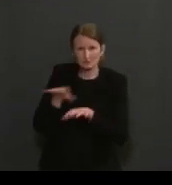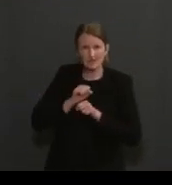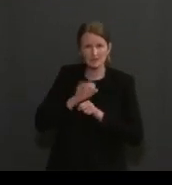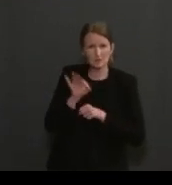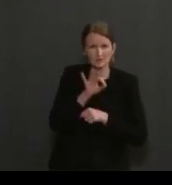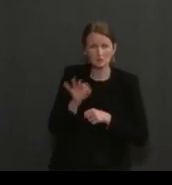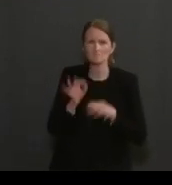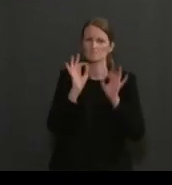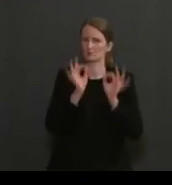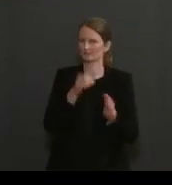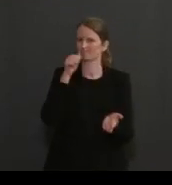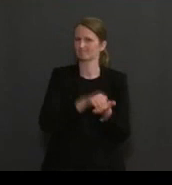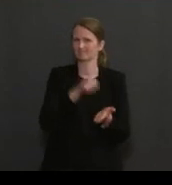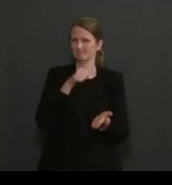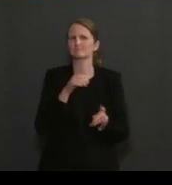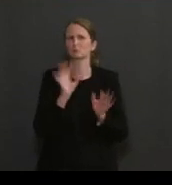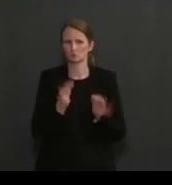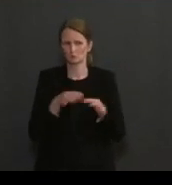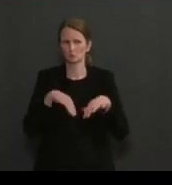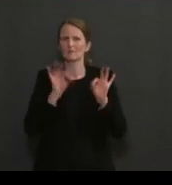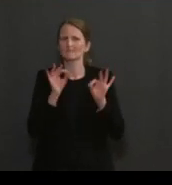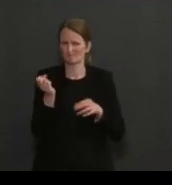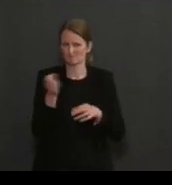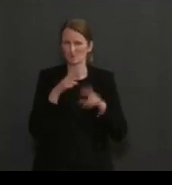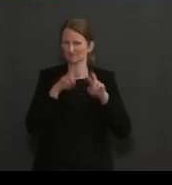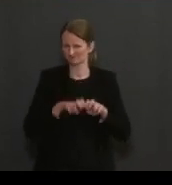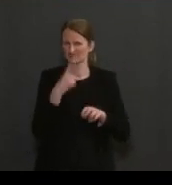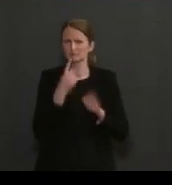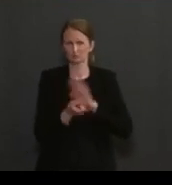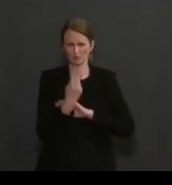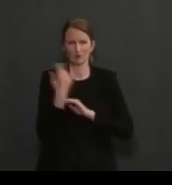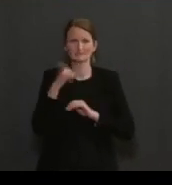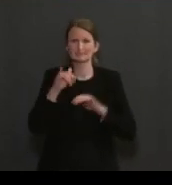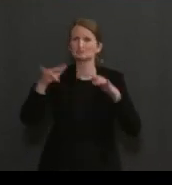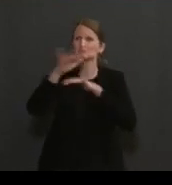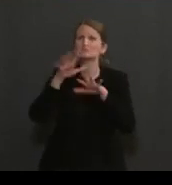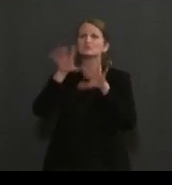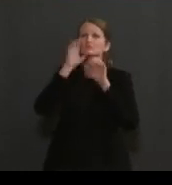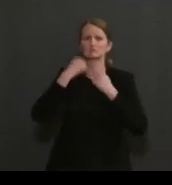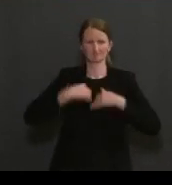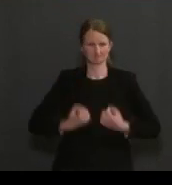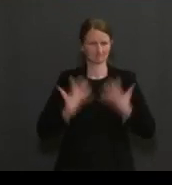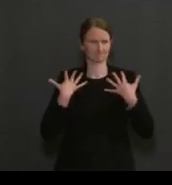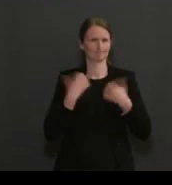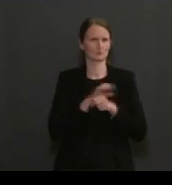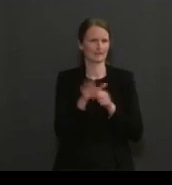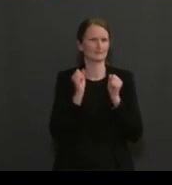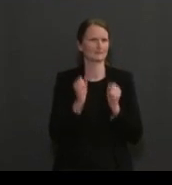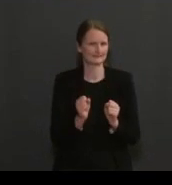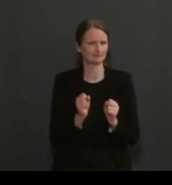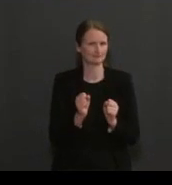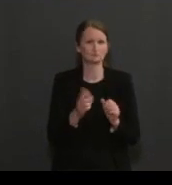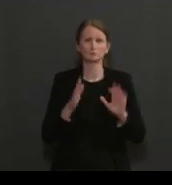Pour éviter cette source de contamination, on peut proposer 3 choses. La première, c'est bien sûr de réduire le nombre